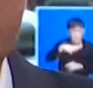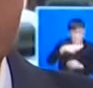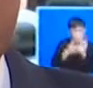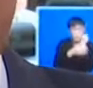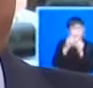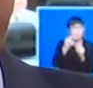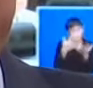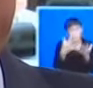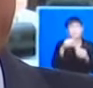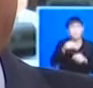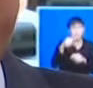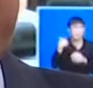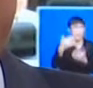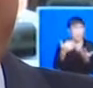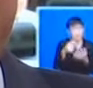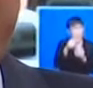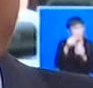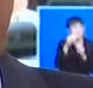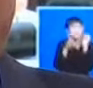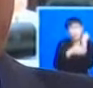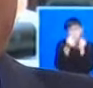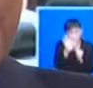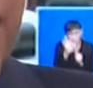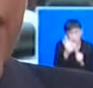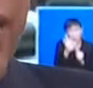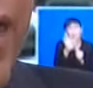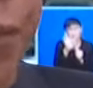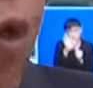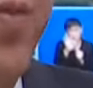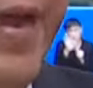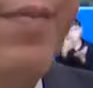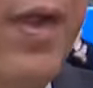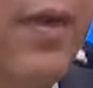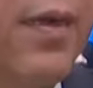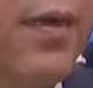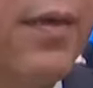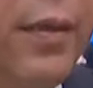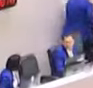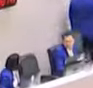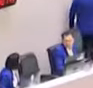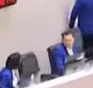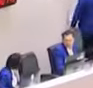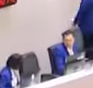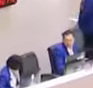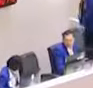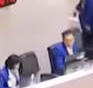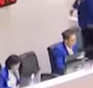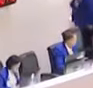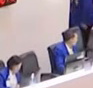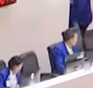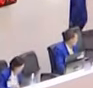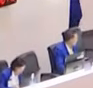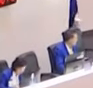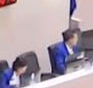อนุทินบอกนะท่านไม่อยากให้ใช้คำว่าโคต้าไม่อยากให้ใช้คำว่าจับจองแต่ตามกติกาจะเป็นของพรรคภูมิใจไทยเนี่คำท่านรอง